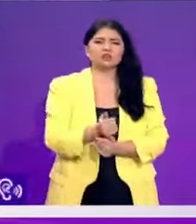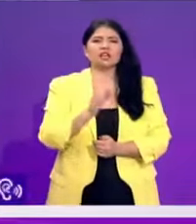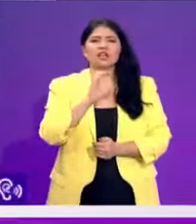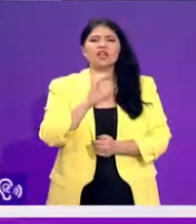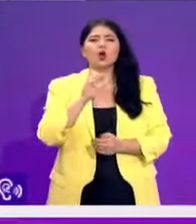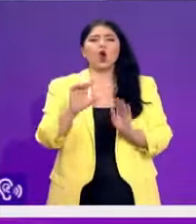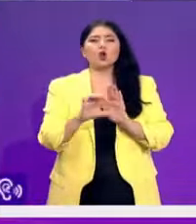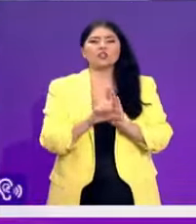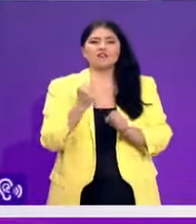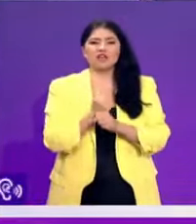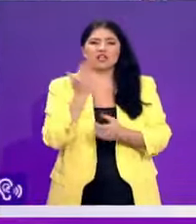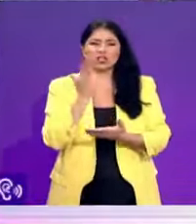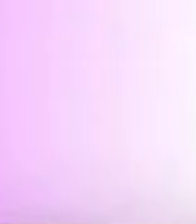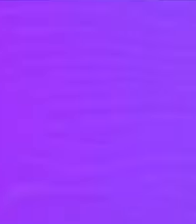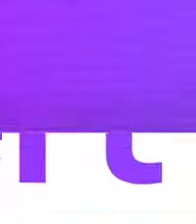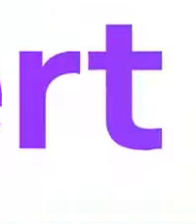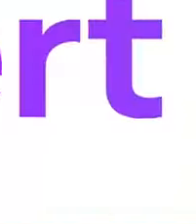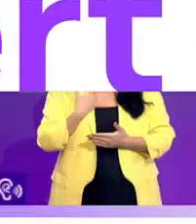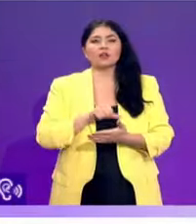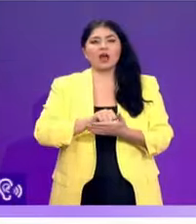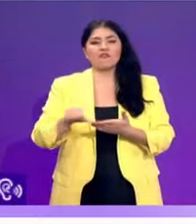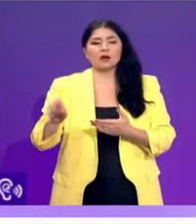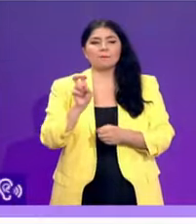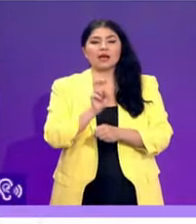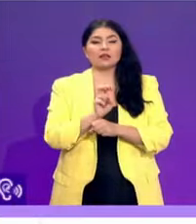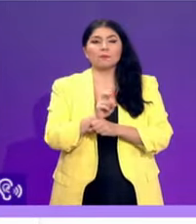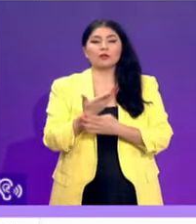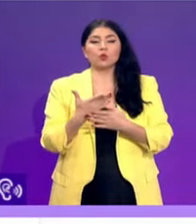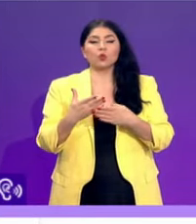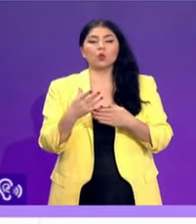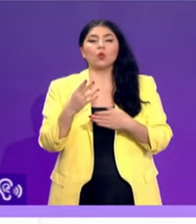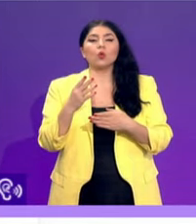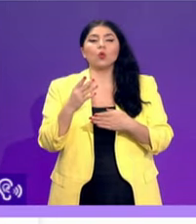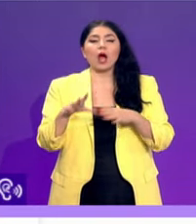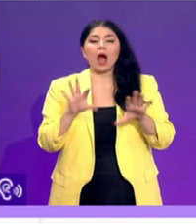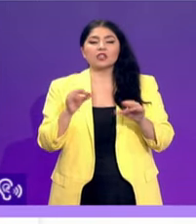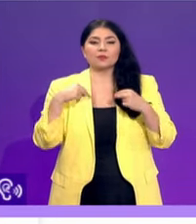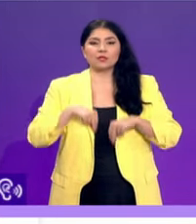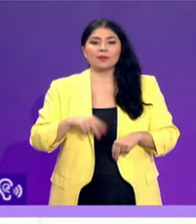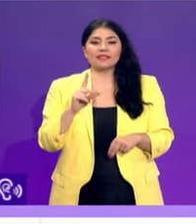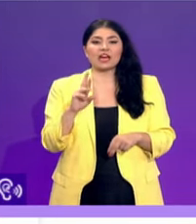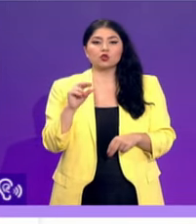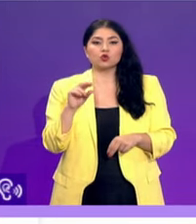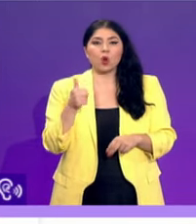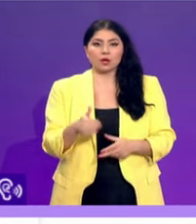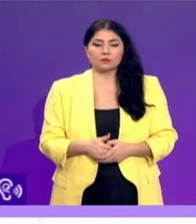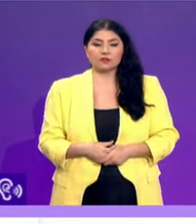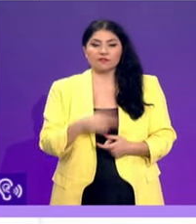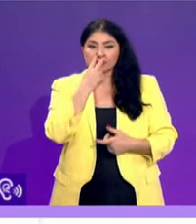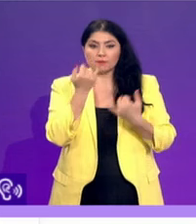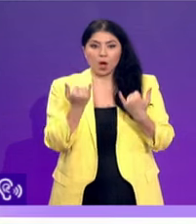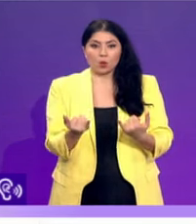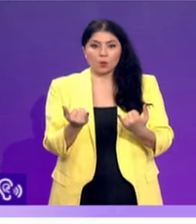Constituția prin decizia CCR de a o scoate din cursa Petru Cotroceni pe Diana Șoșoacă. Vedem chiar în aceste momente pe